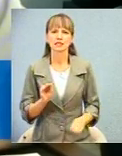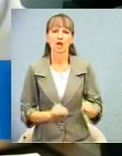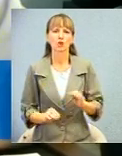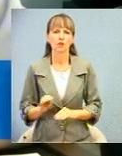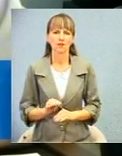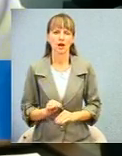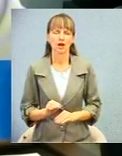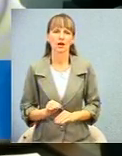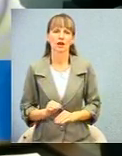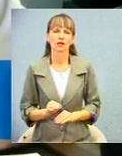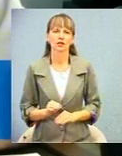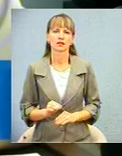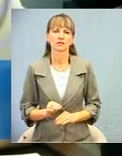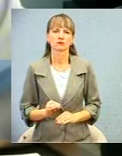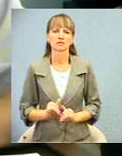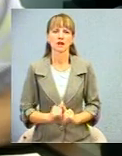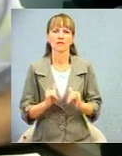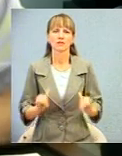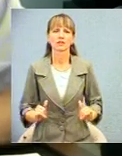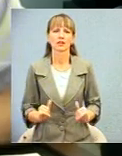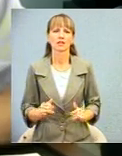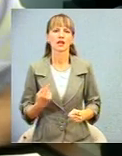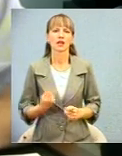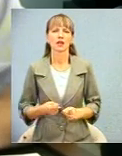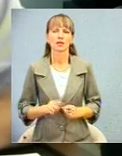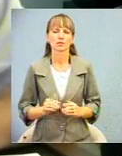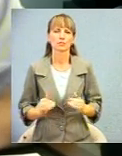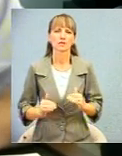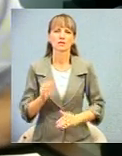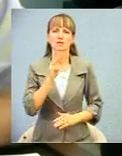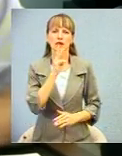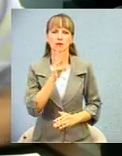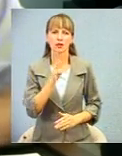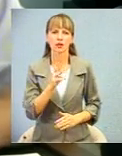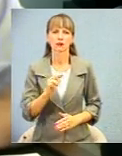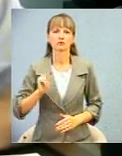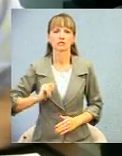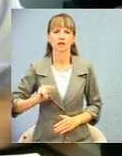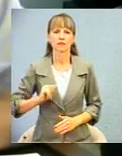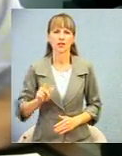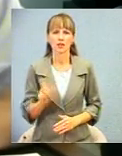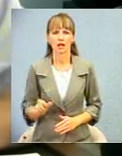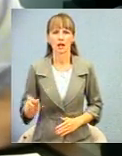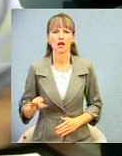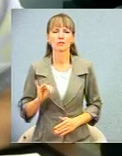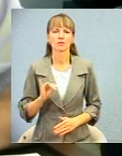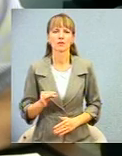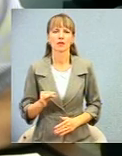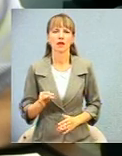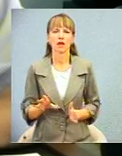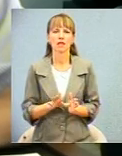а складова зростання – це і підвищення заробітних плат працівникам, і